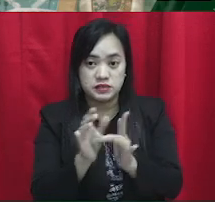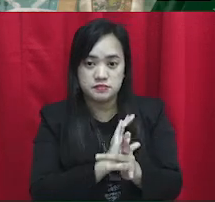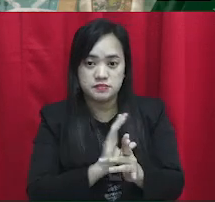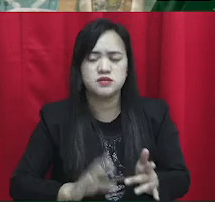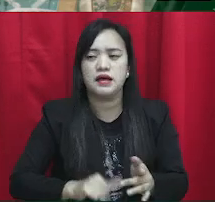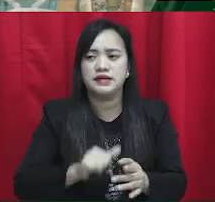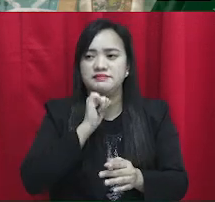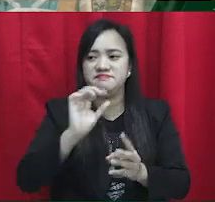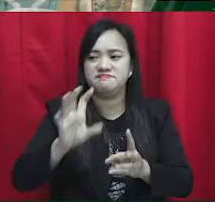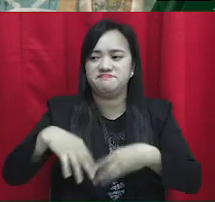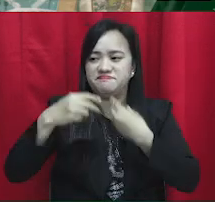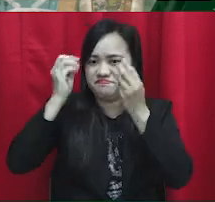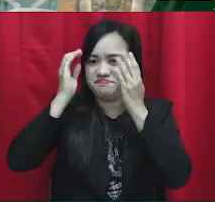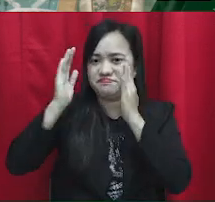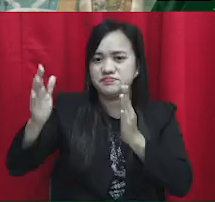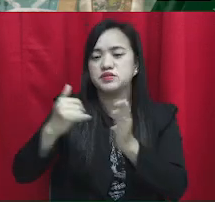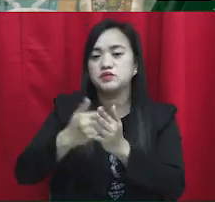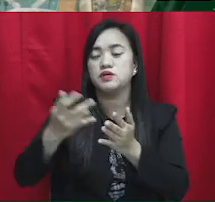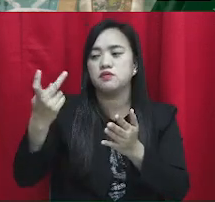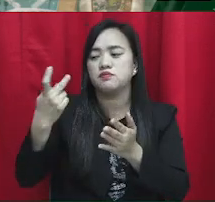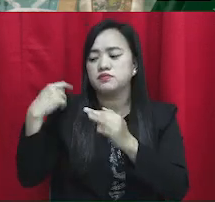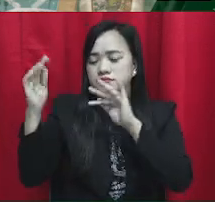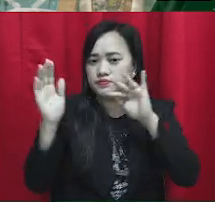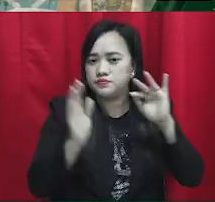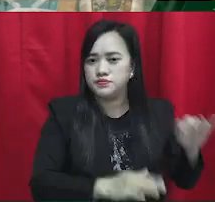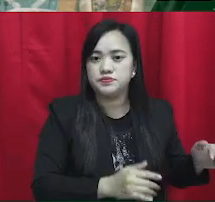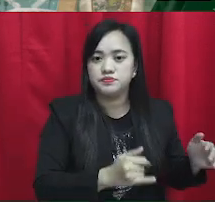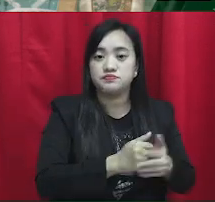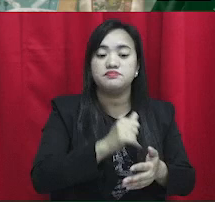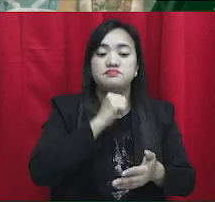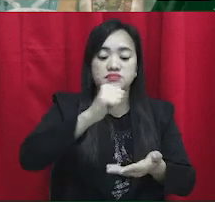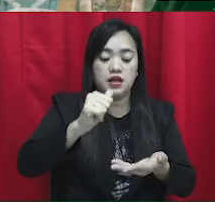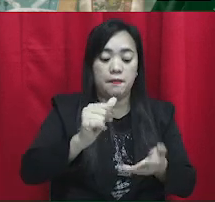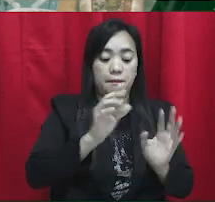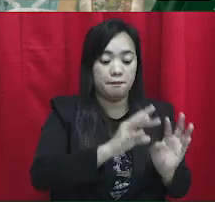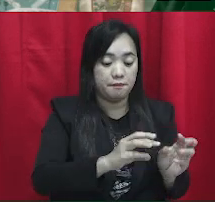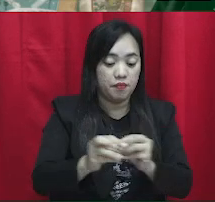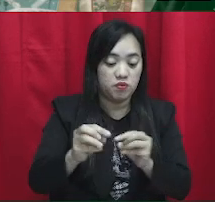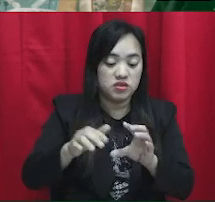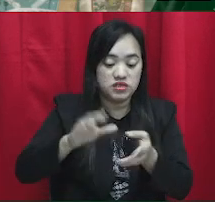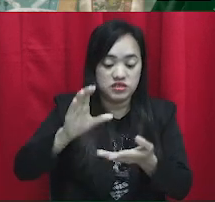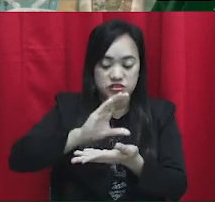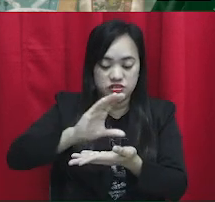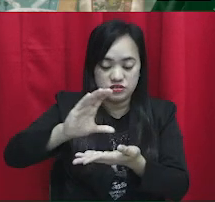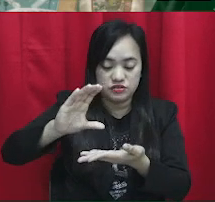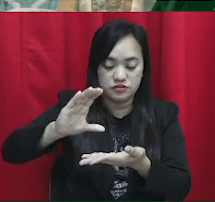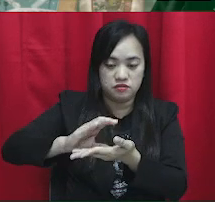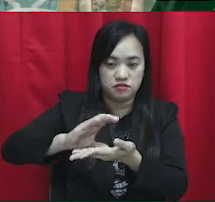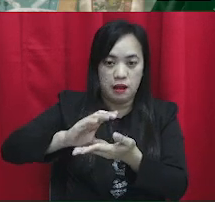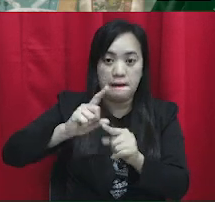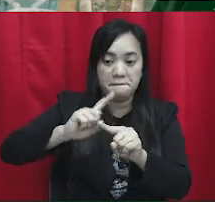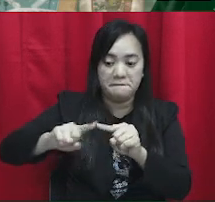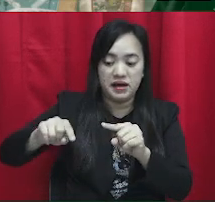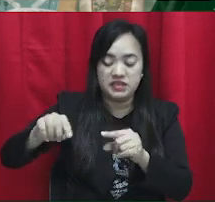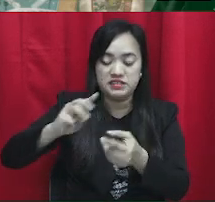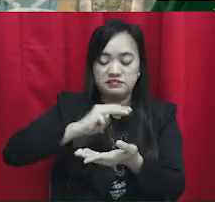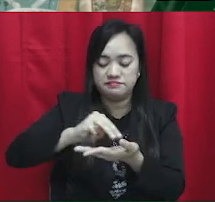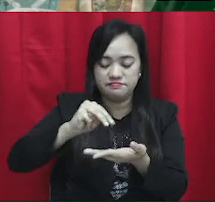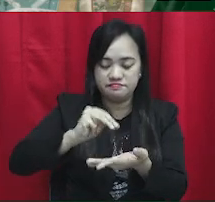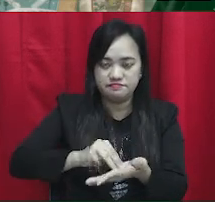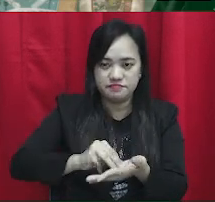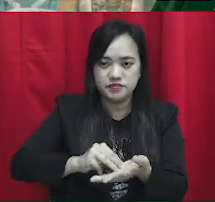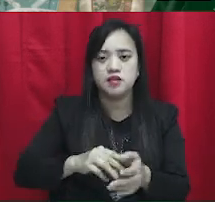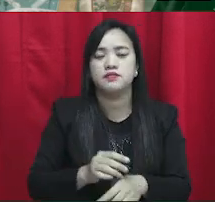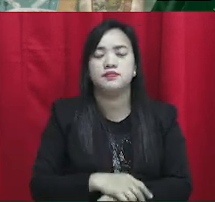sabihin natin ma-out of context? Mawala sa sentro, which is the Lord Jesus Christ. You see? At mawala doon